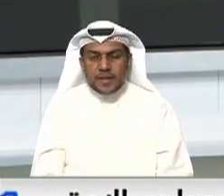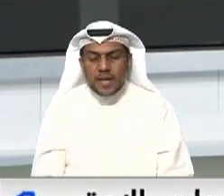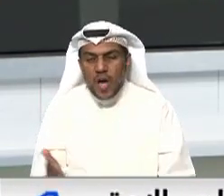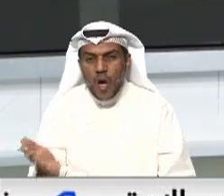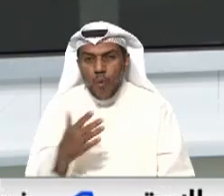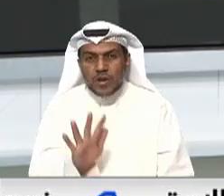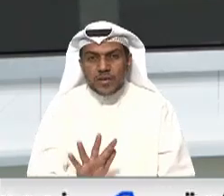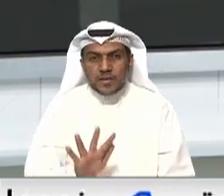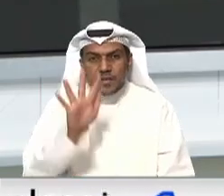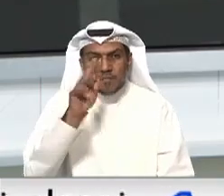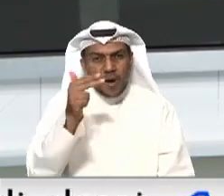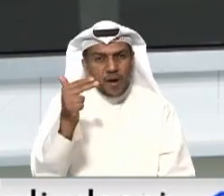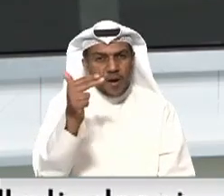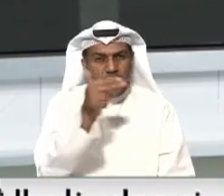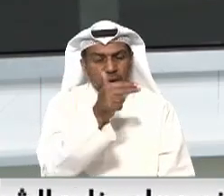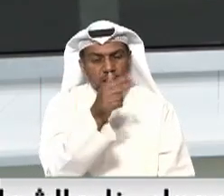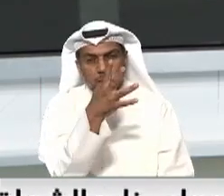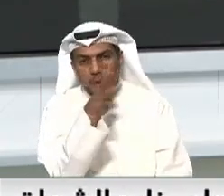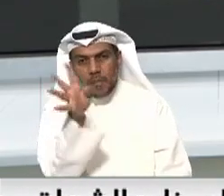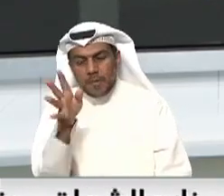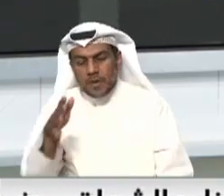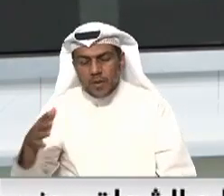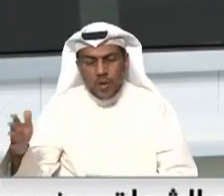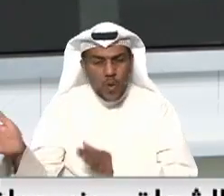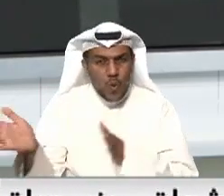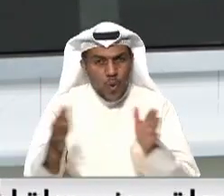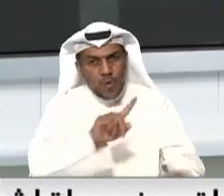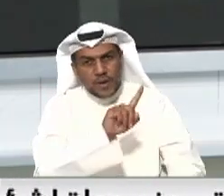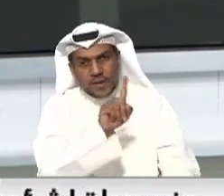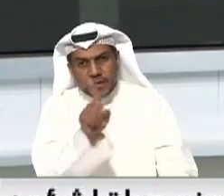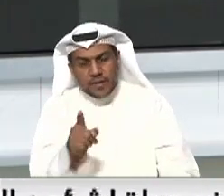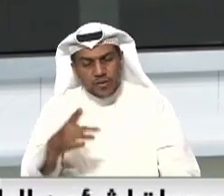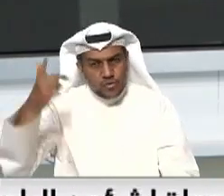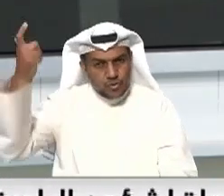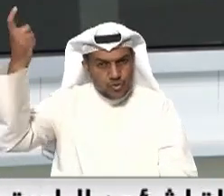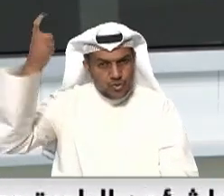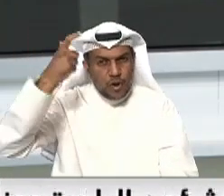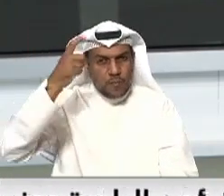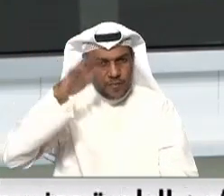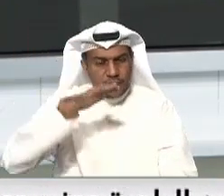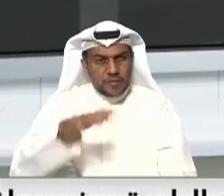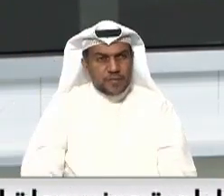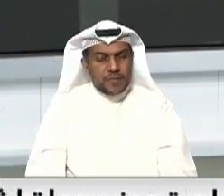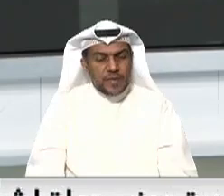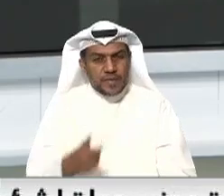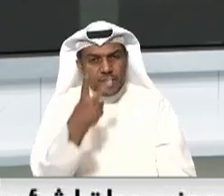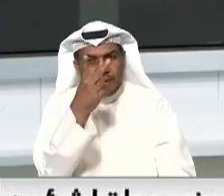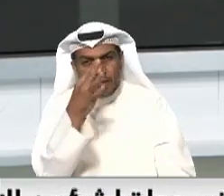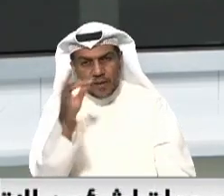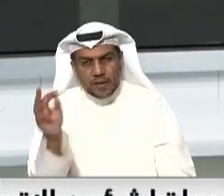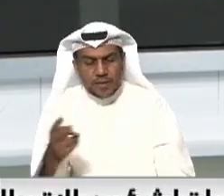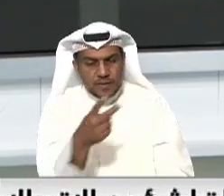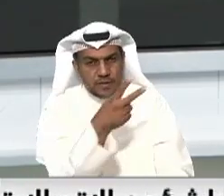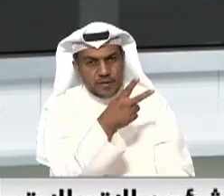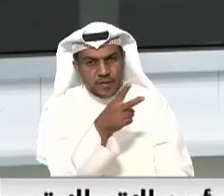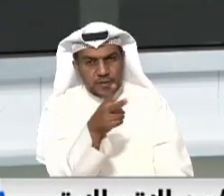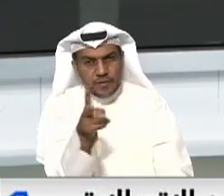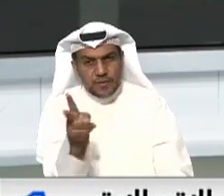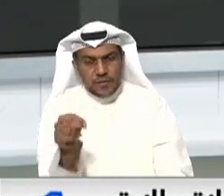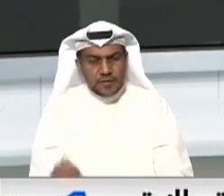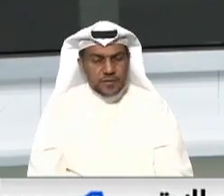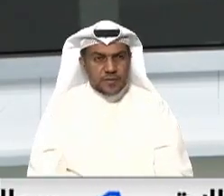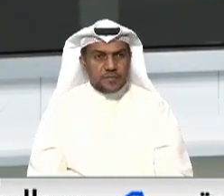فترات 10 الى 40 كيلومتر في الساعه اجواء مشمسه بشكل عام عظمى 32 والصغرى 20 درجه